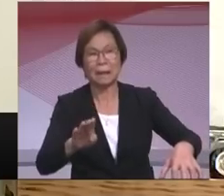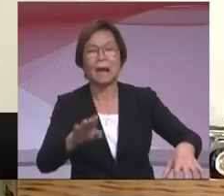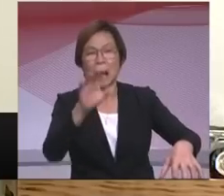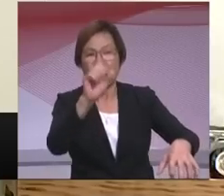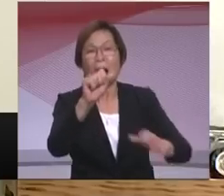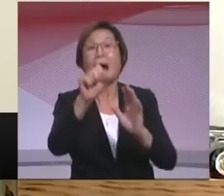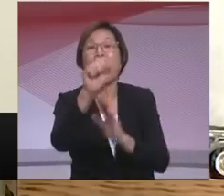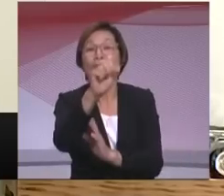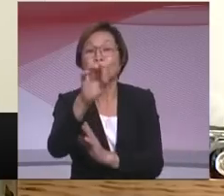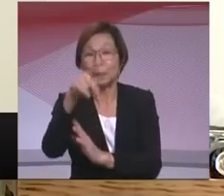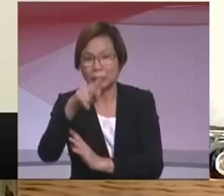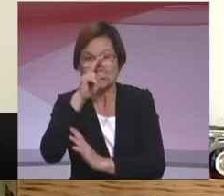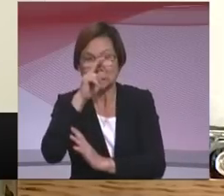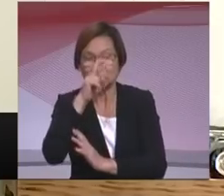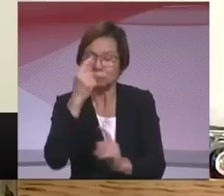ditetapkan.